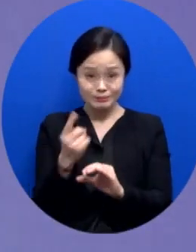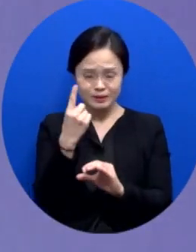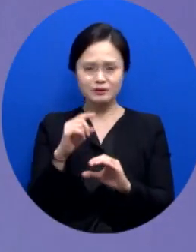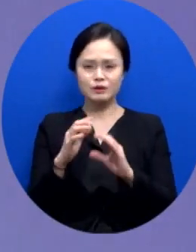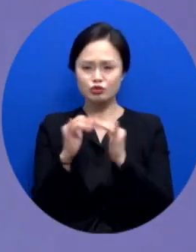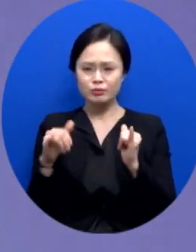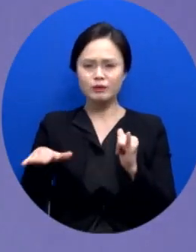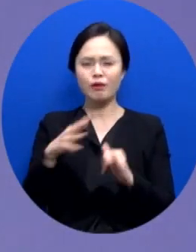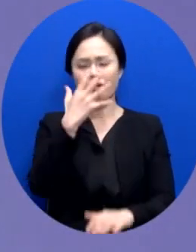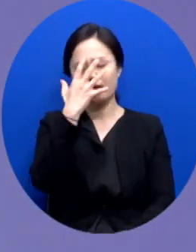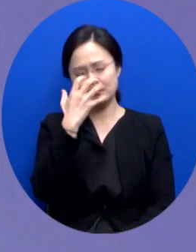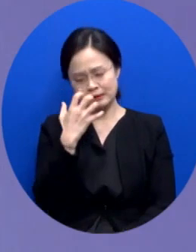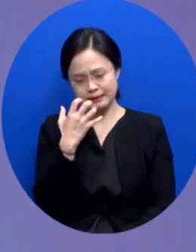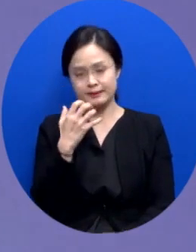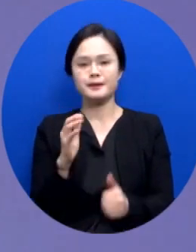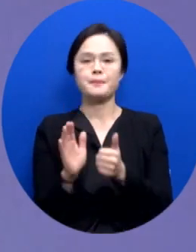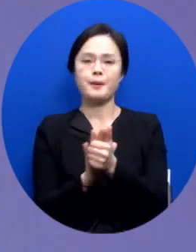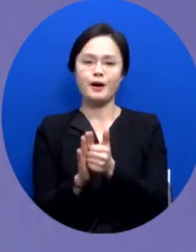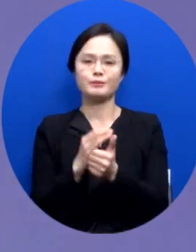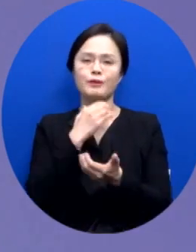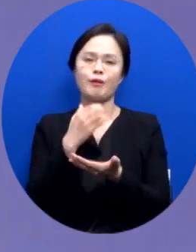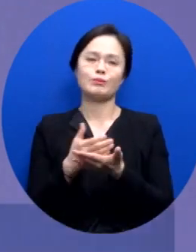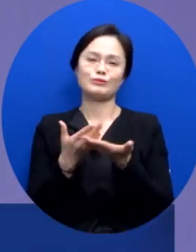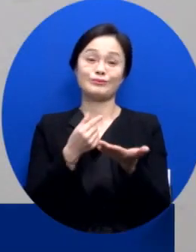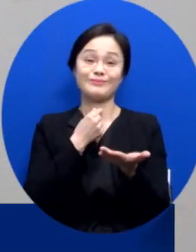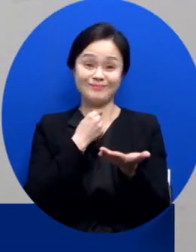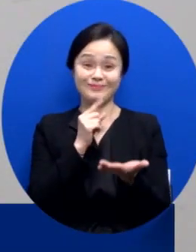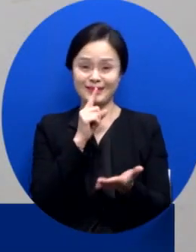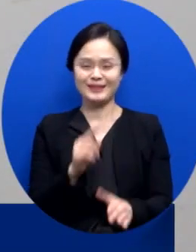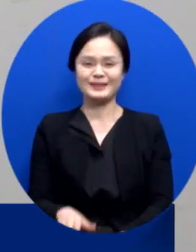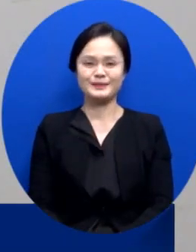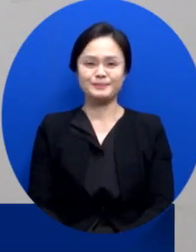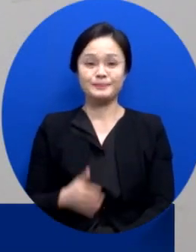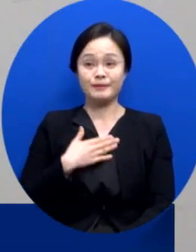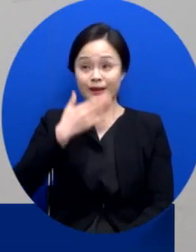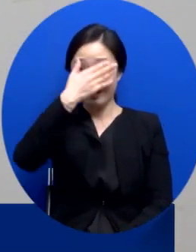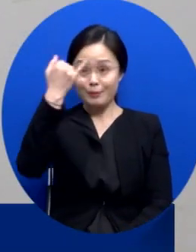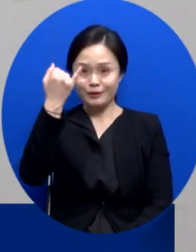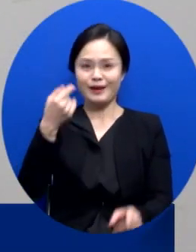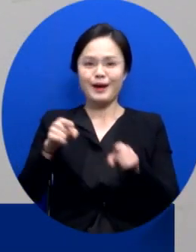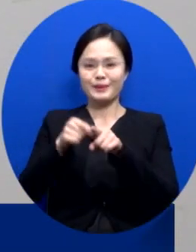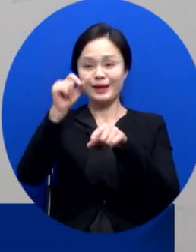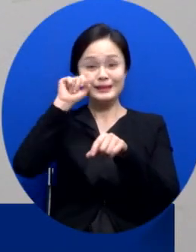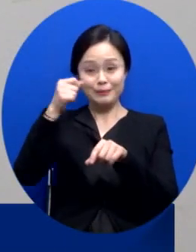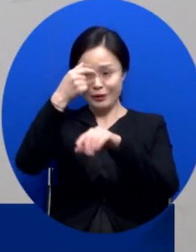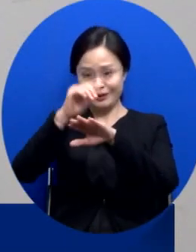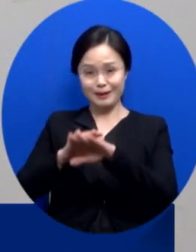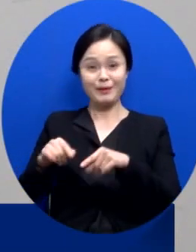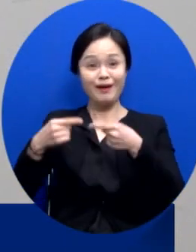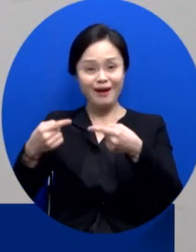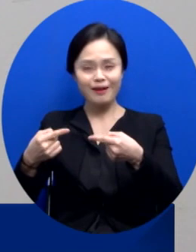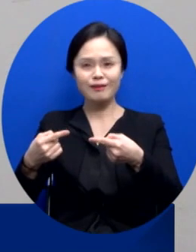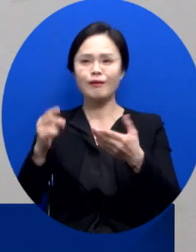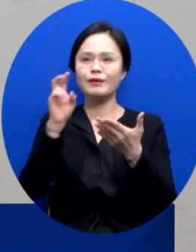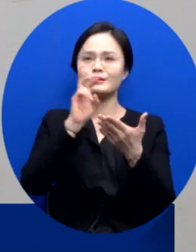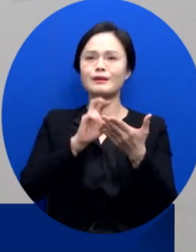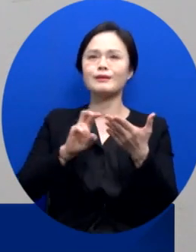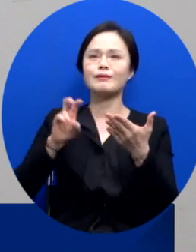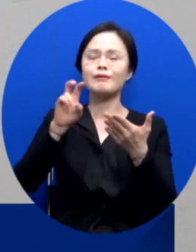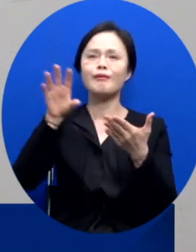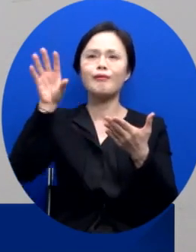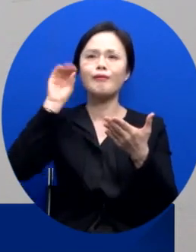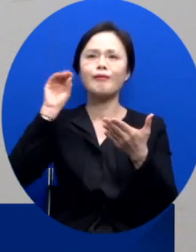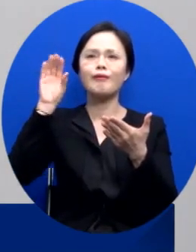감동을 전하겠다고 각오를 다졌습니다. 할머니랑 새벽 예배를 들을 때 찬송을 들을 때가 가장